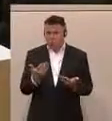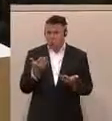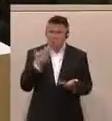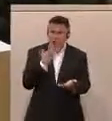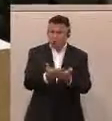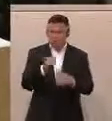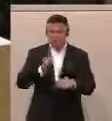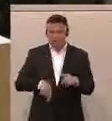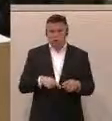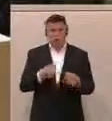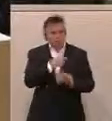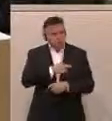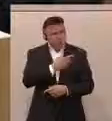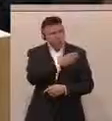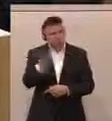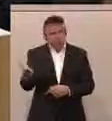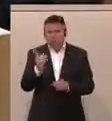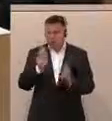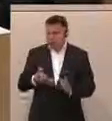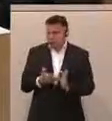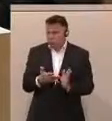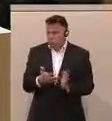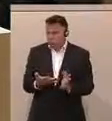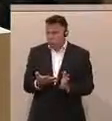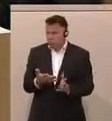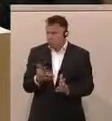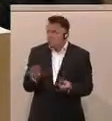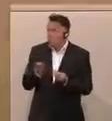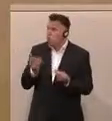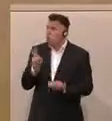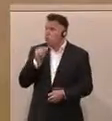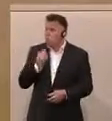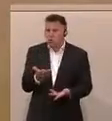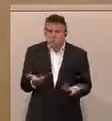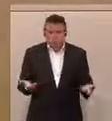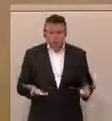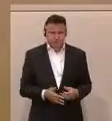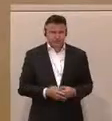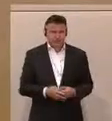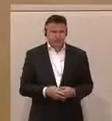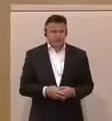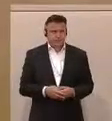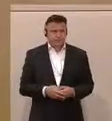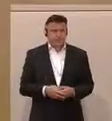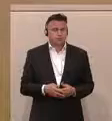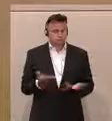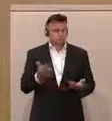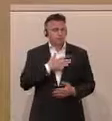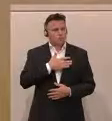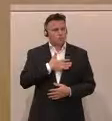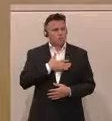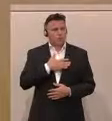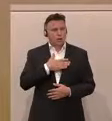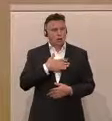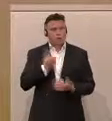sich die Parteien nicht prüfen? Welchen Grund gibt es dafür? Es gibt eine Zeitrechnung, meiner Meinung